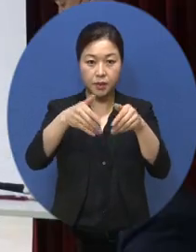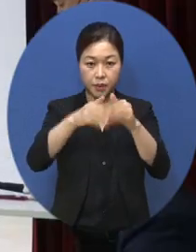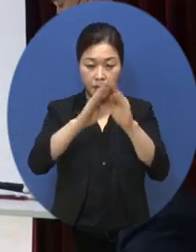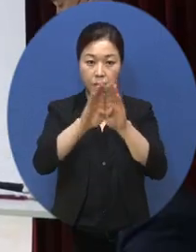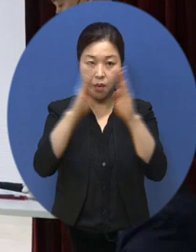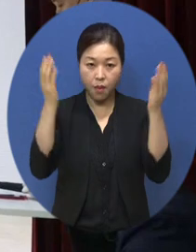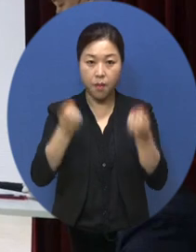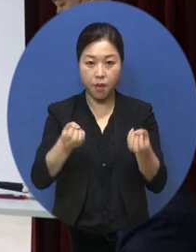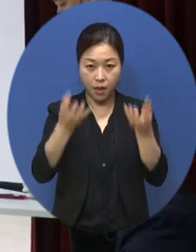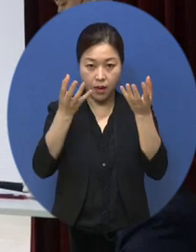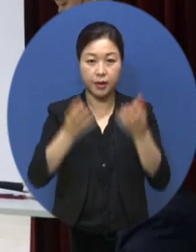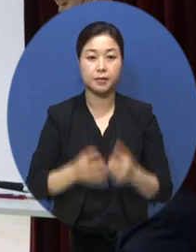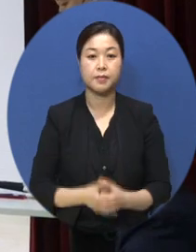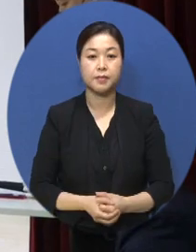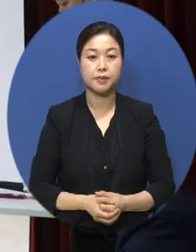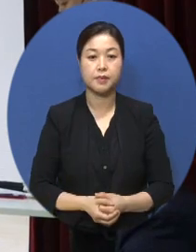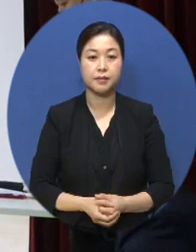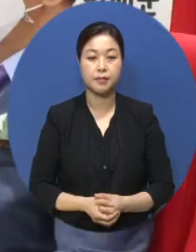현장입니다.